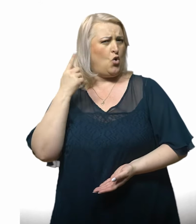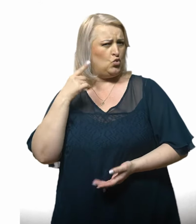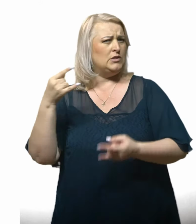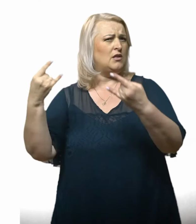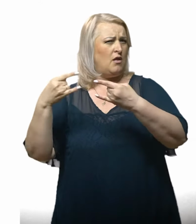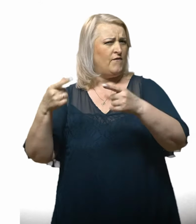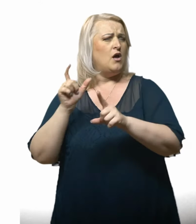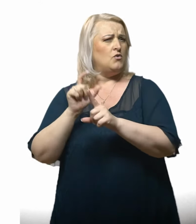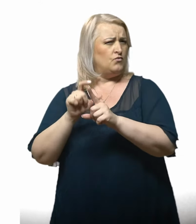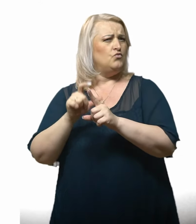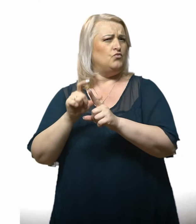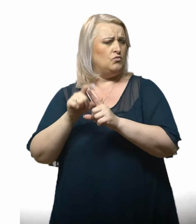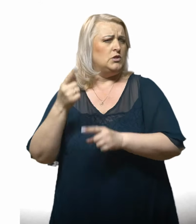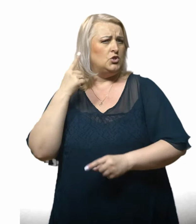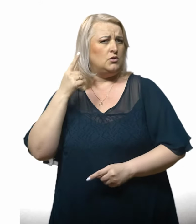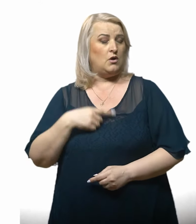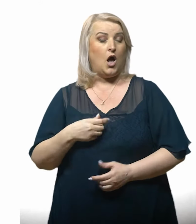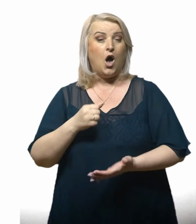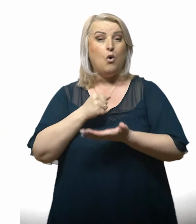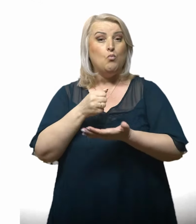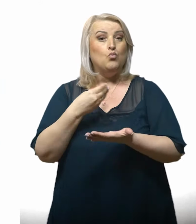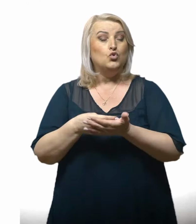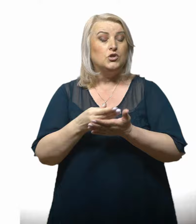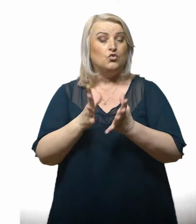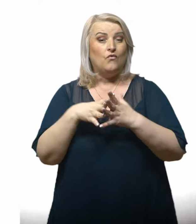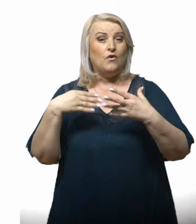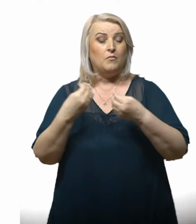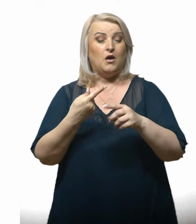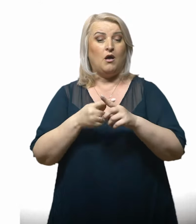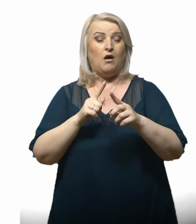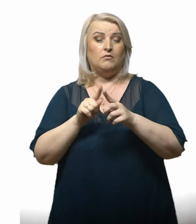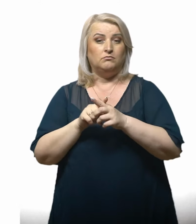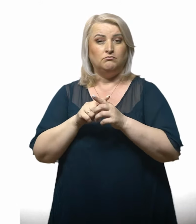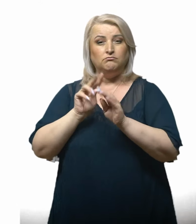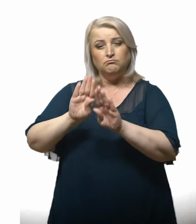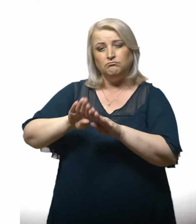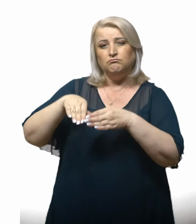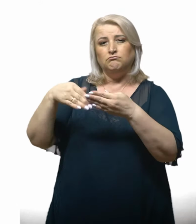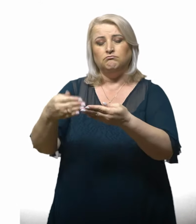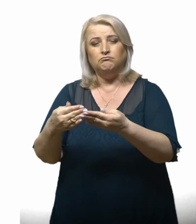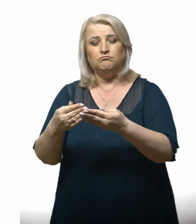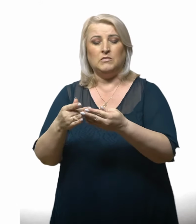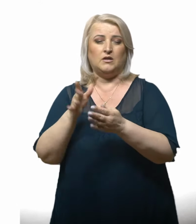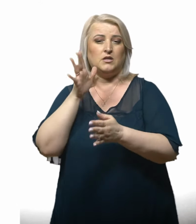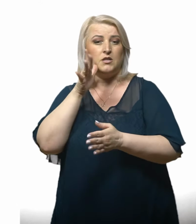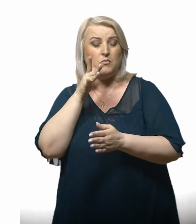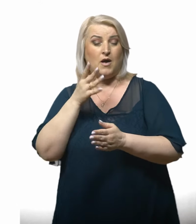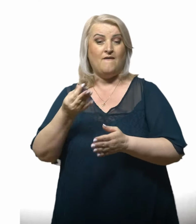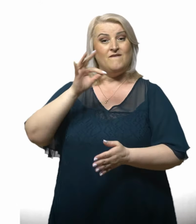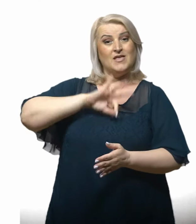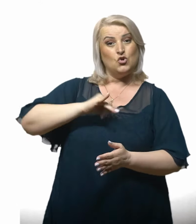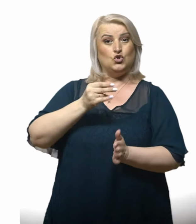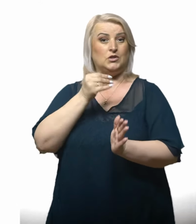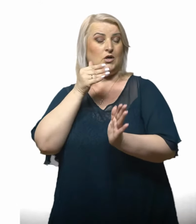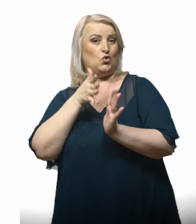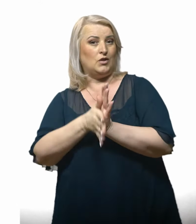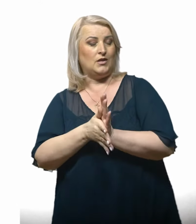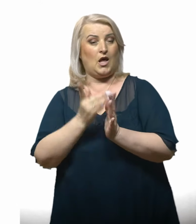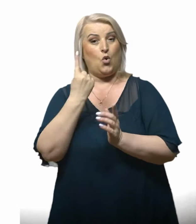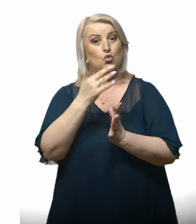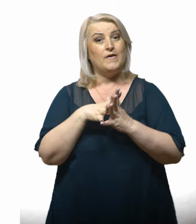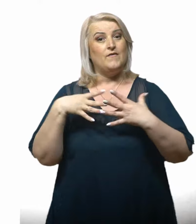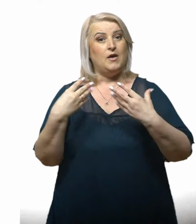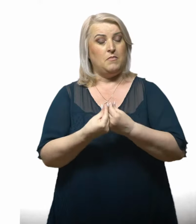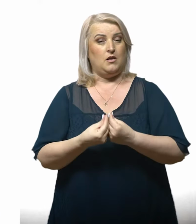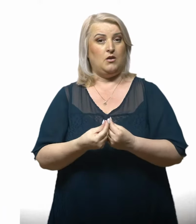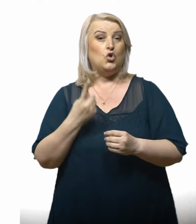televizor această noțiune. Bugetul familiei reprezintă proiecția în timp a veniturilor și cheltuielilor unei familii.